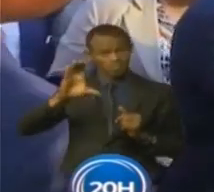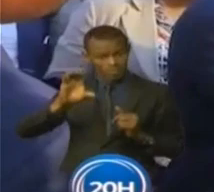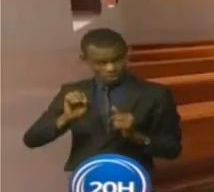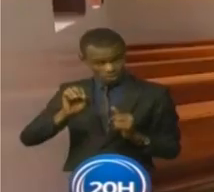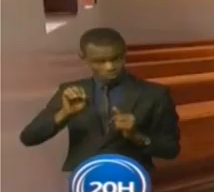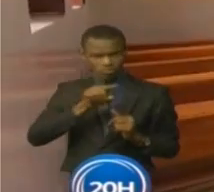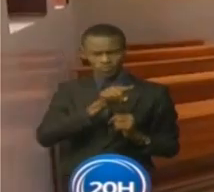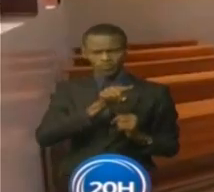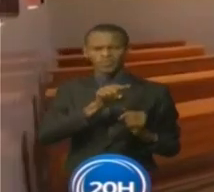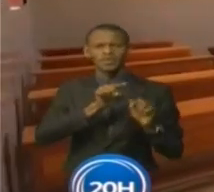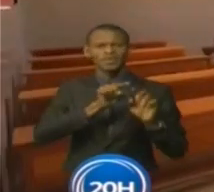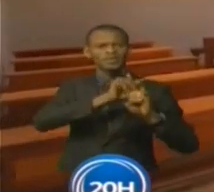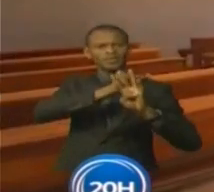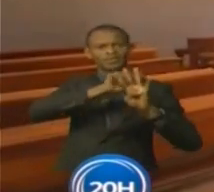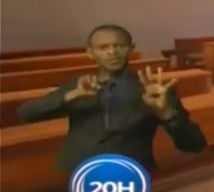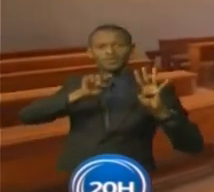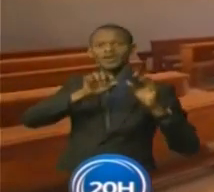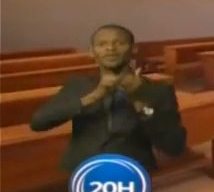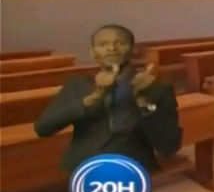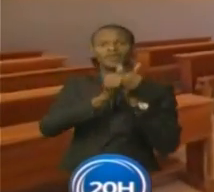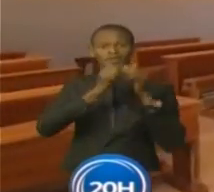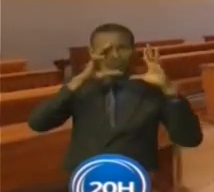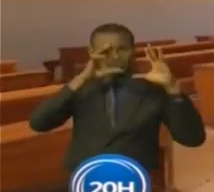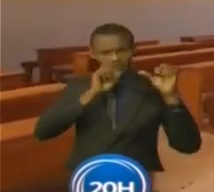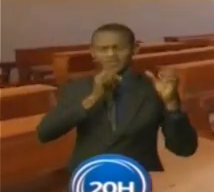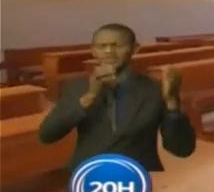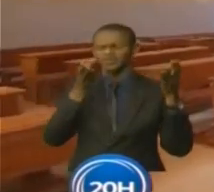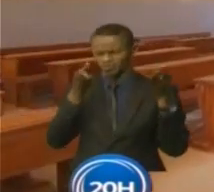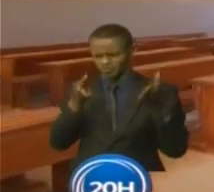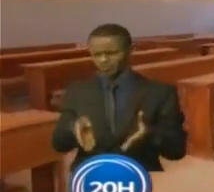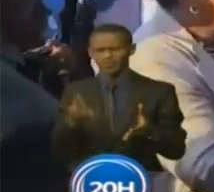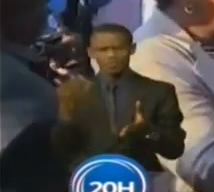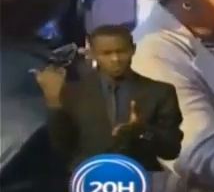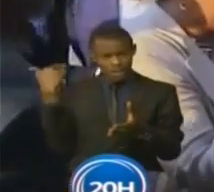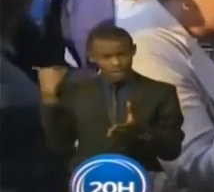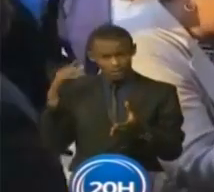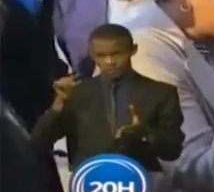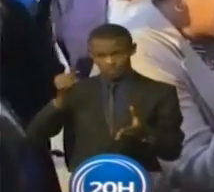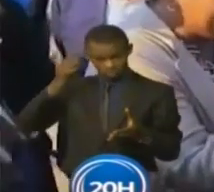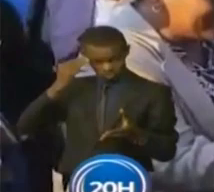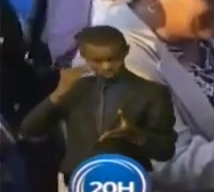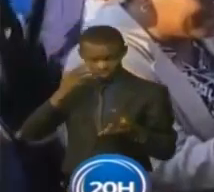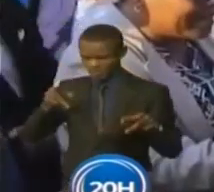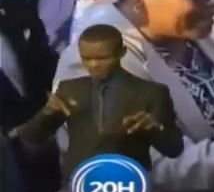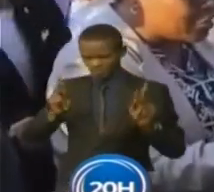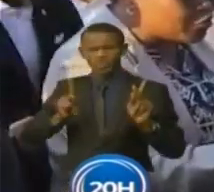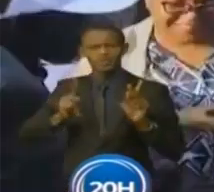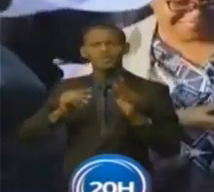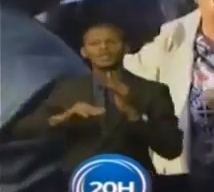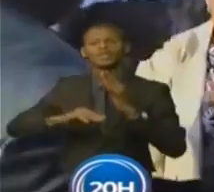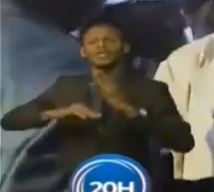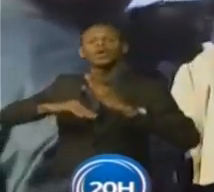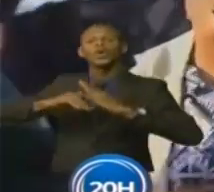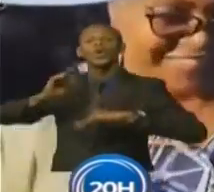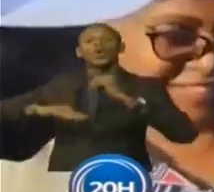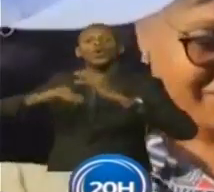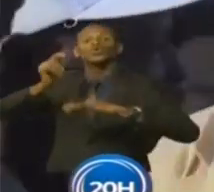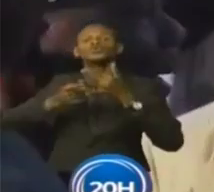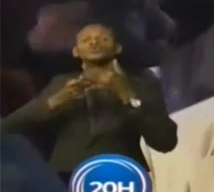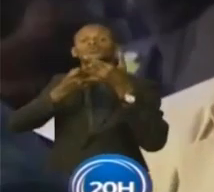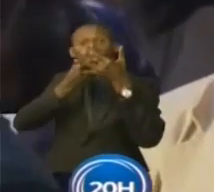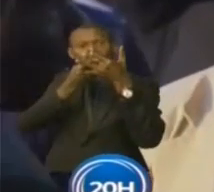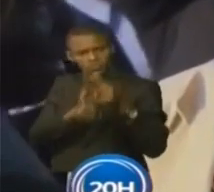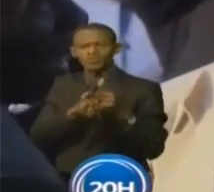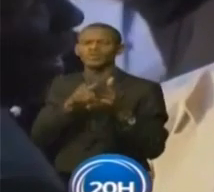ton pour la construction des écoles dans cette province. Et puis ce moment fort, la remise des clés qui finit par